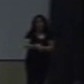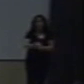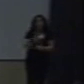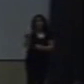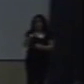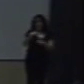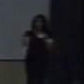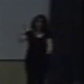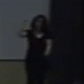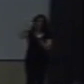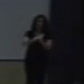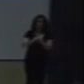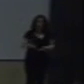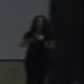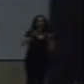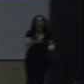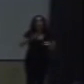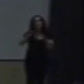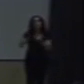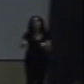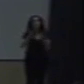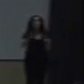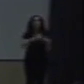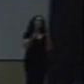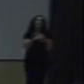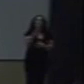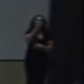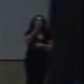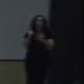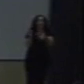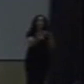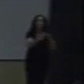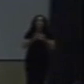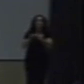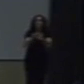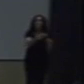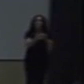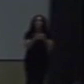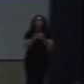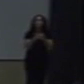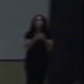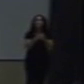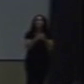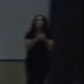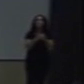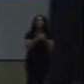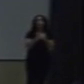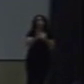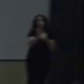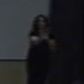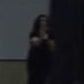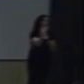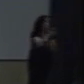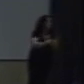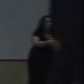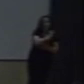ajudes socials han estat sempre més abocades a altres col·lectius, per exemple, gent gran i tal. I potser ha estat un col·lectiu